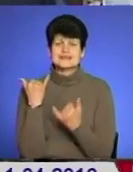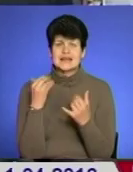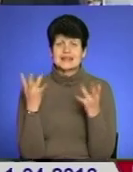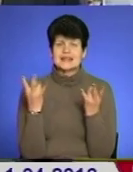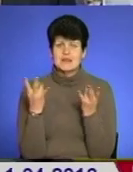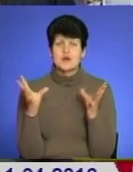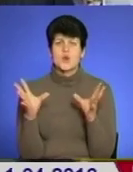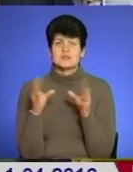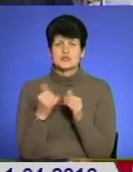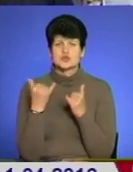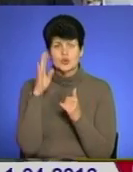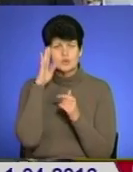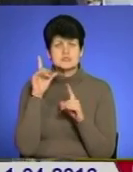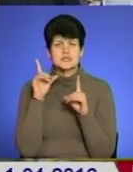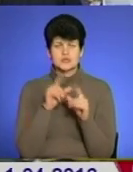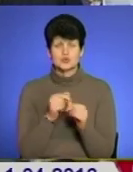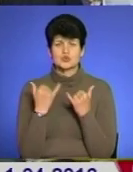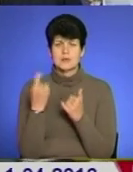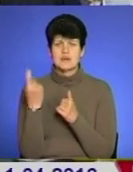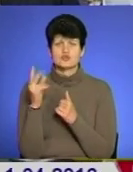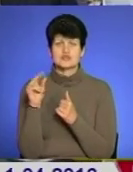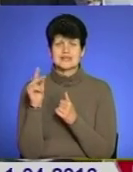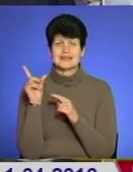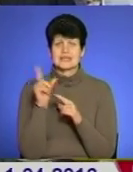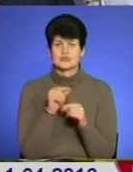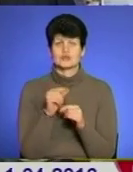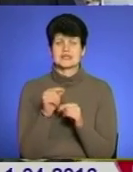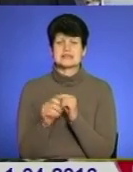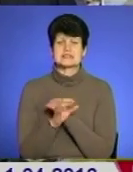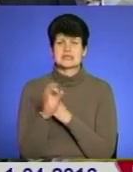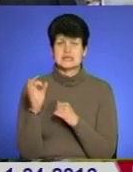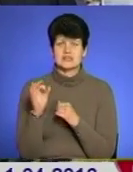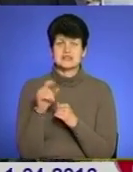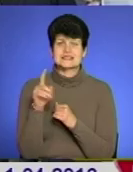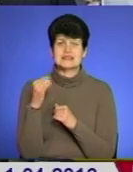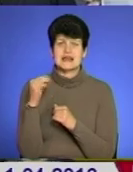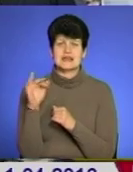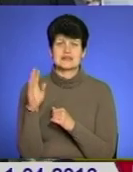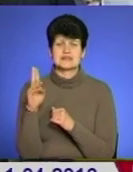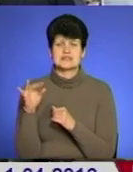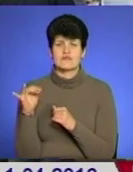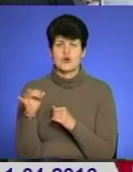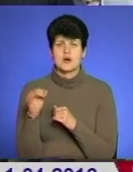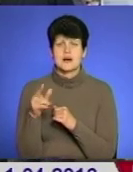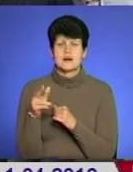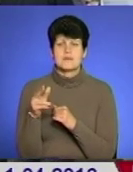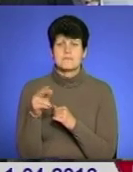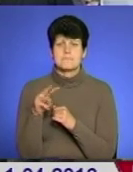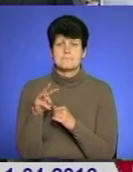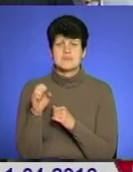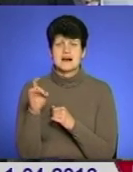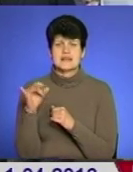хлопці, їдуть сьогодні, 1 числа вони їдуть на схід, в небезпечні райони, такі як Зайцева, Мар'янка, це два таких пункти. А